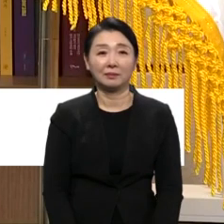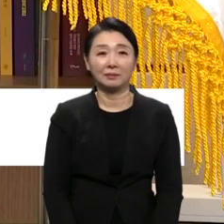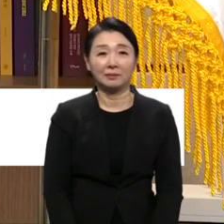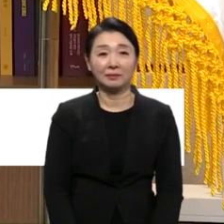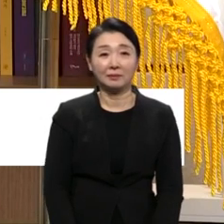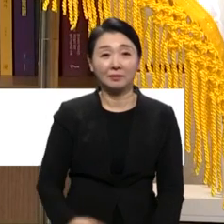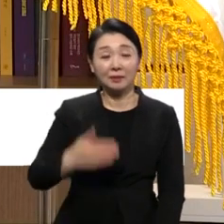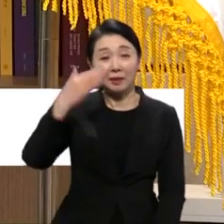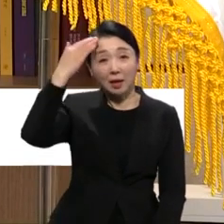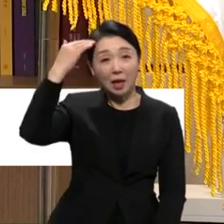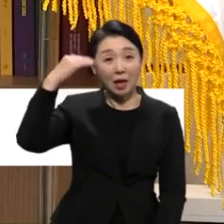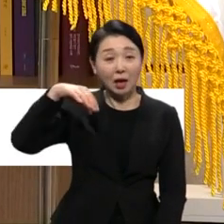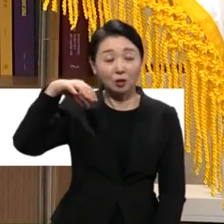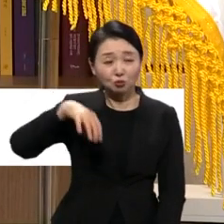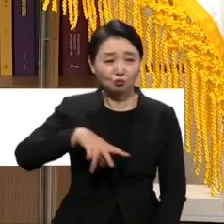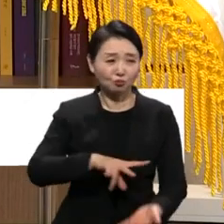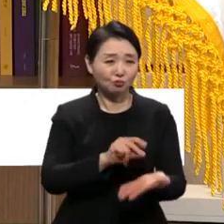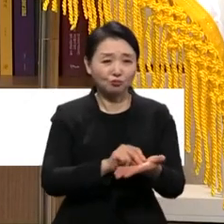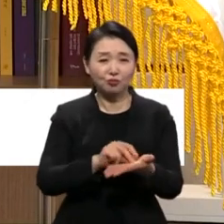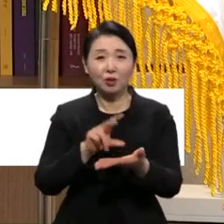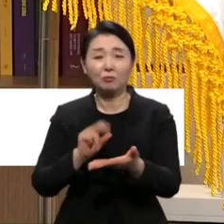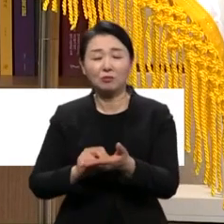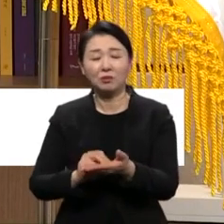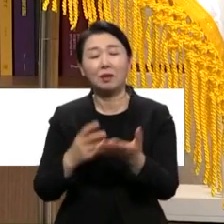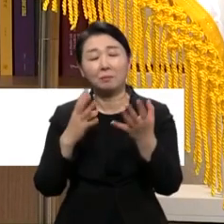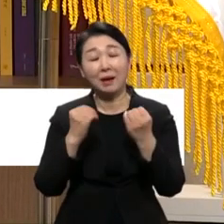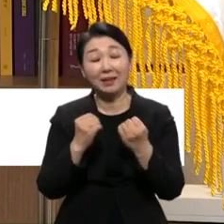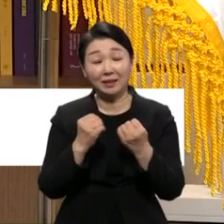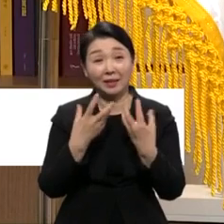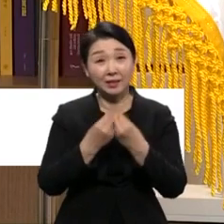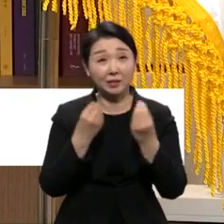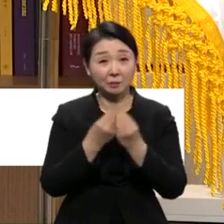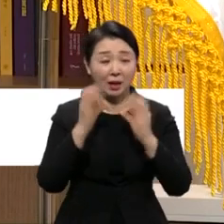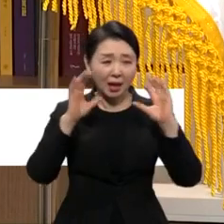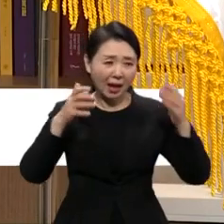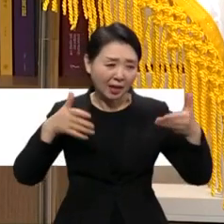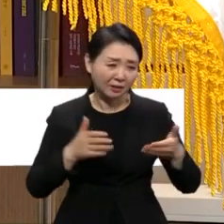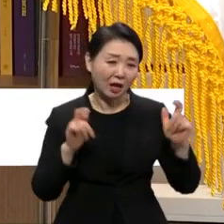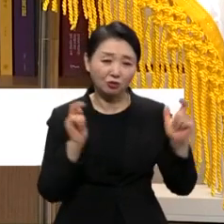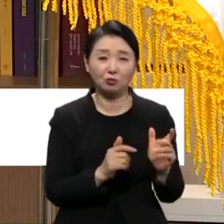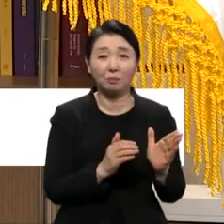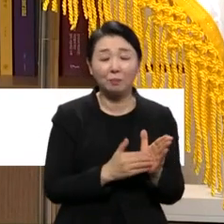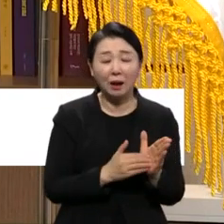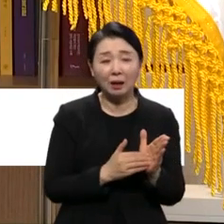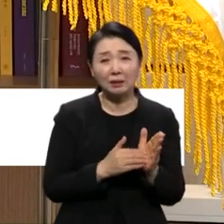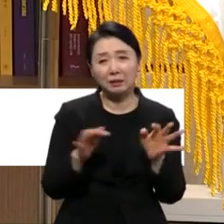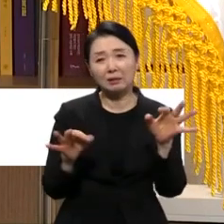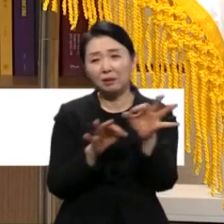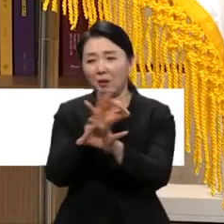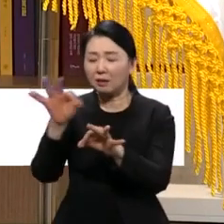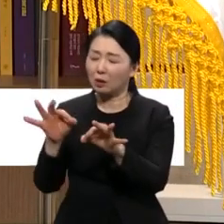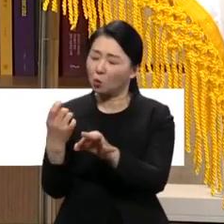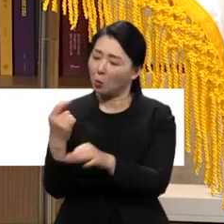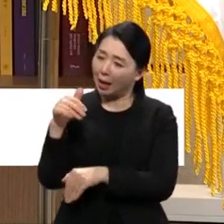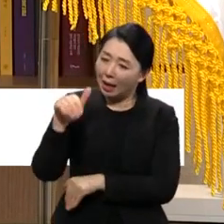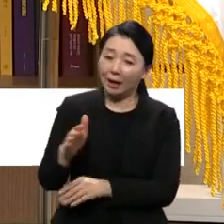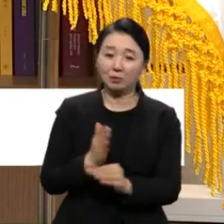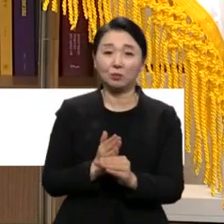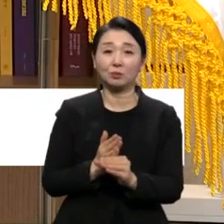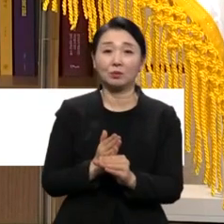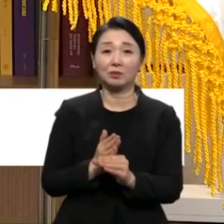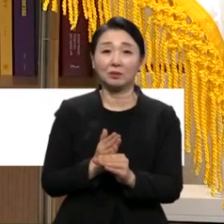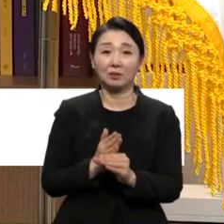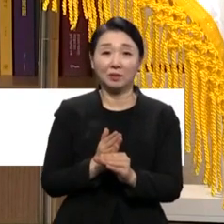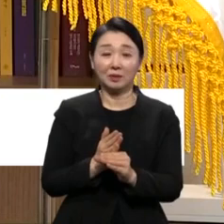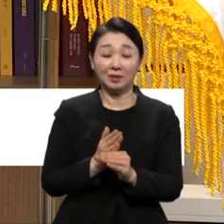대한민국이 겪고 있는 여러 문제, 저출산 문제나 또 경제적인 잠재력의 약화나 이런 것들이 이제는